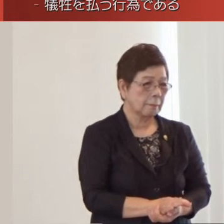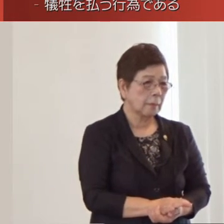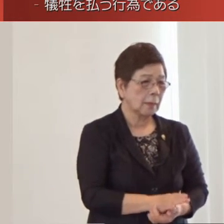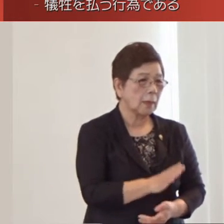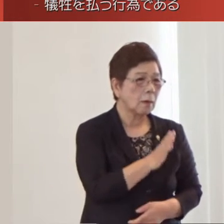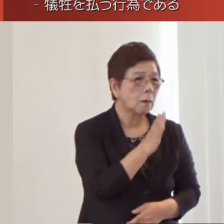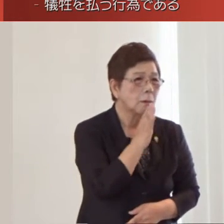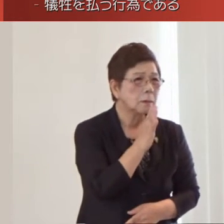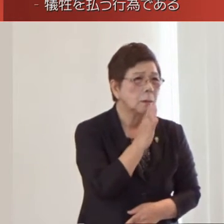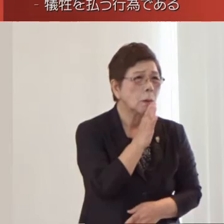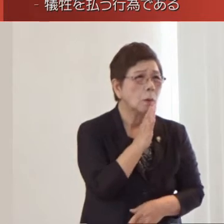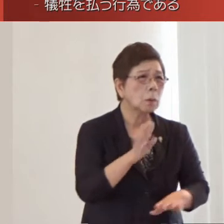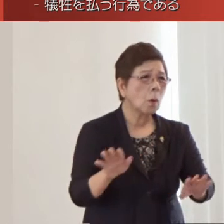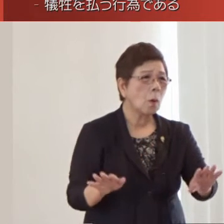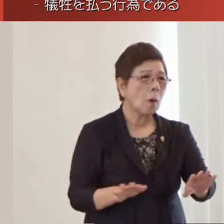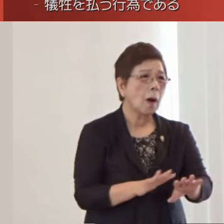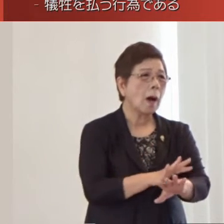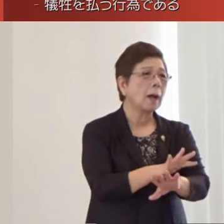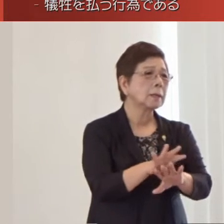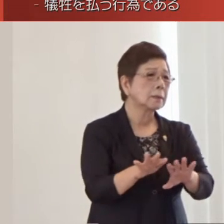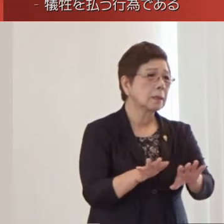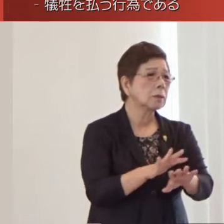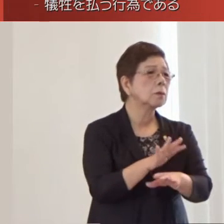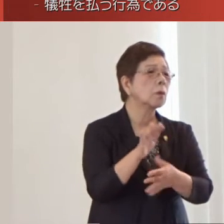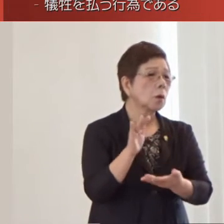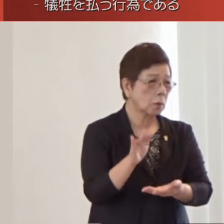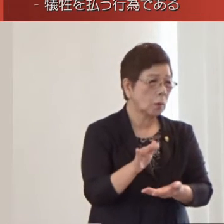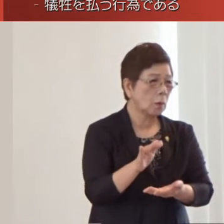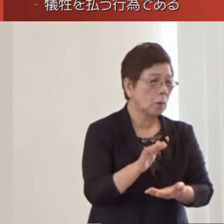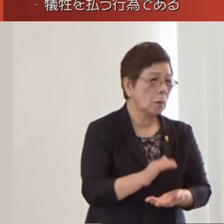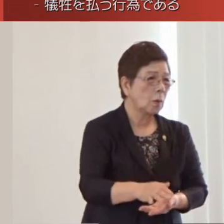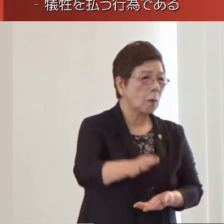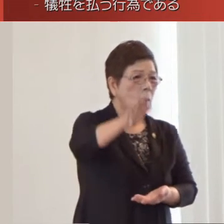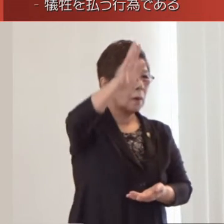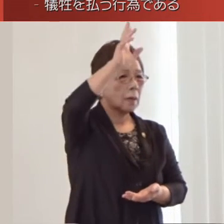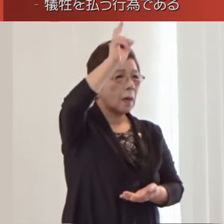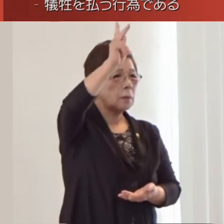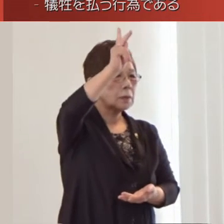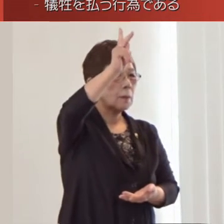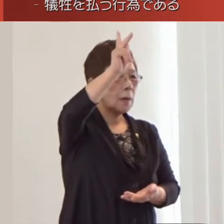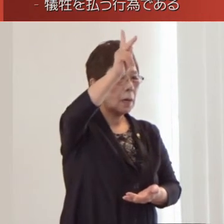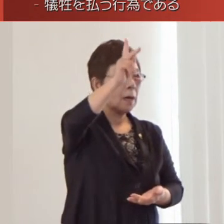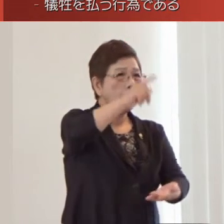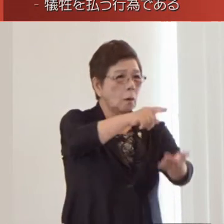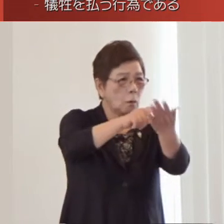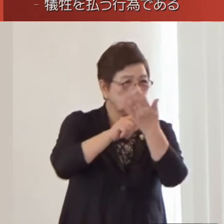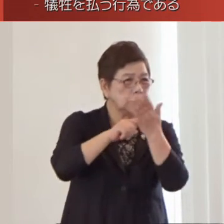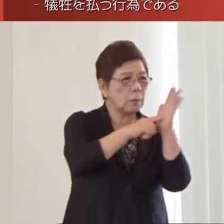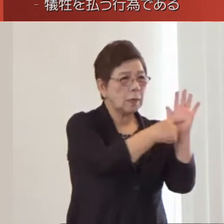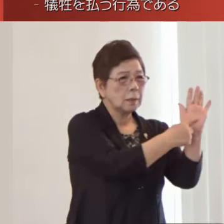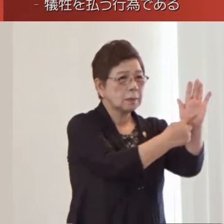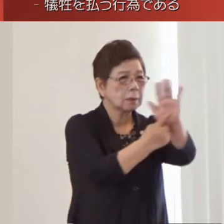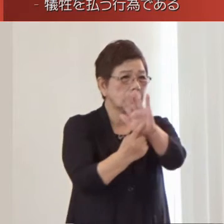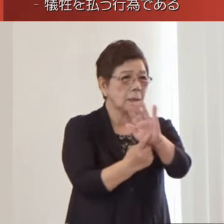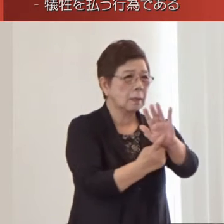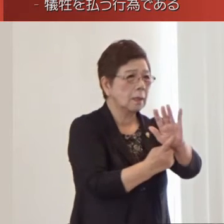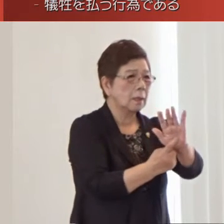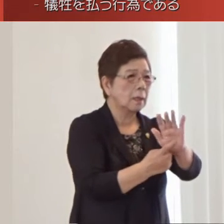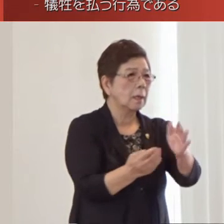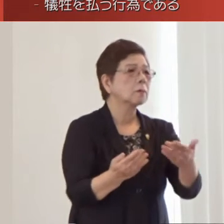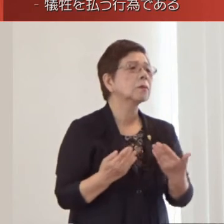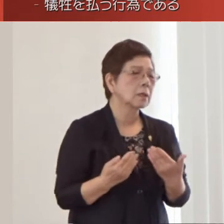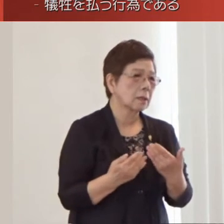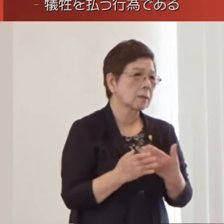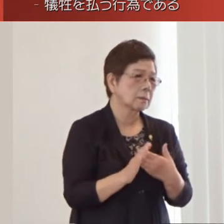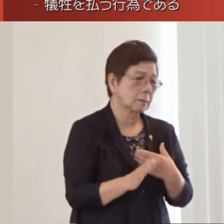本当の愛はそうじゃないということを神ご自身が示してくださったんです。本当の愛は犠牲なんだ、本当の愛